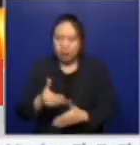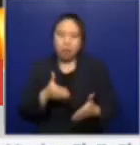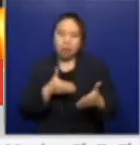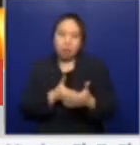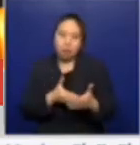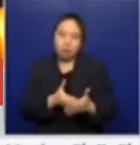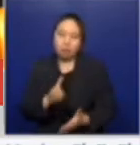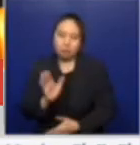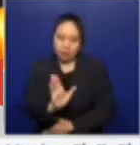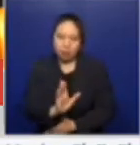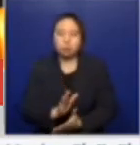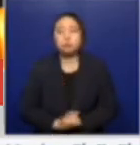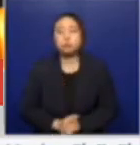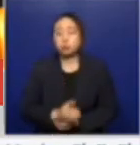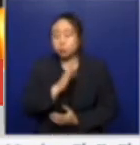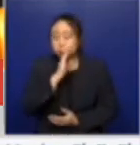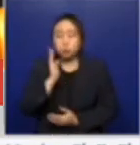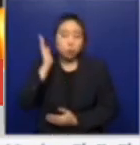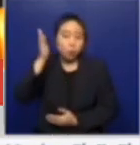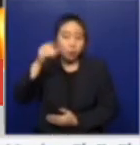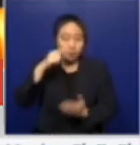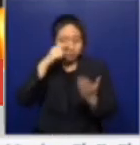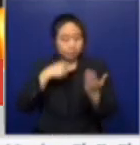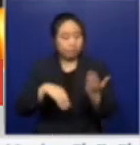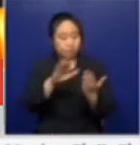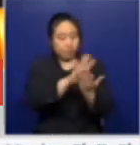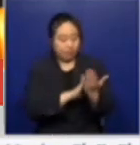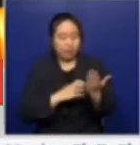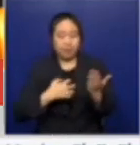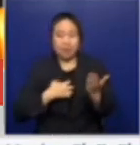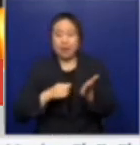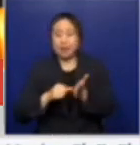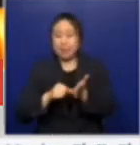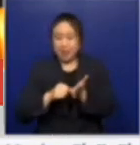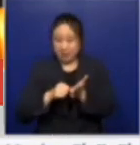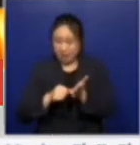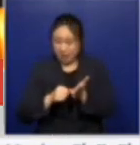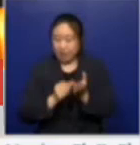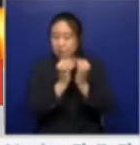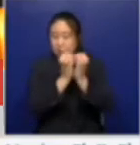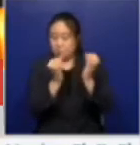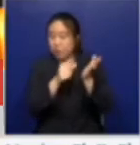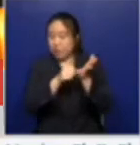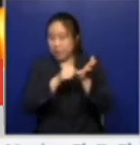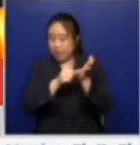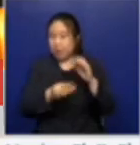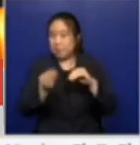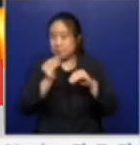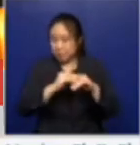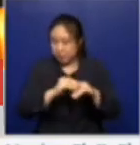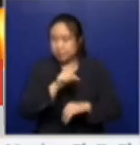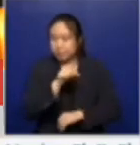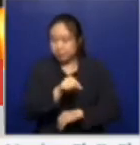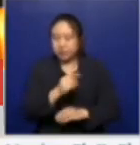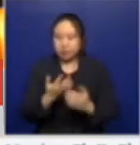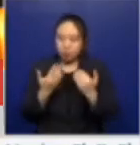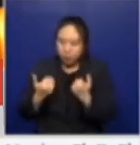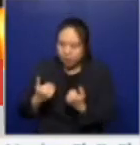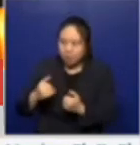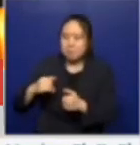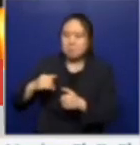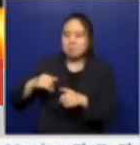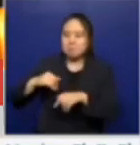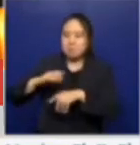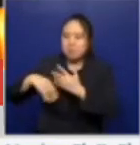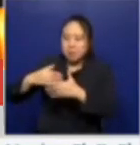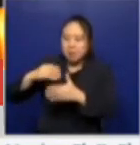ราะเมื่อยามประเทศต้องการให้เกิดการแก้ไขเพิ่มเติมรัฐธรรมนูญเพื่อให้ทันต่อสถานการณ์การเปลี่ยนแปลงภ